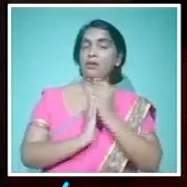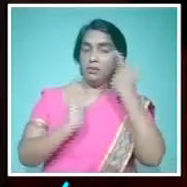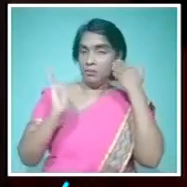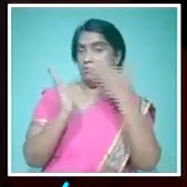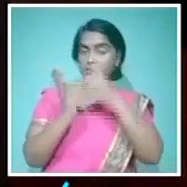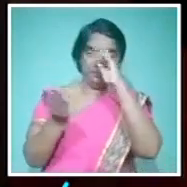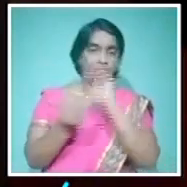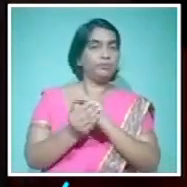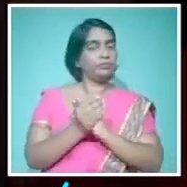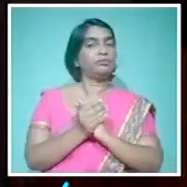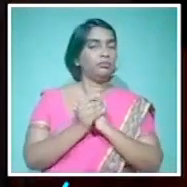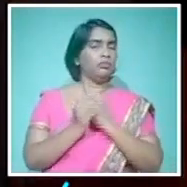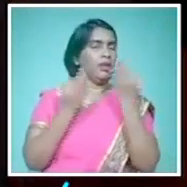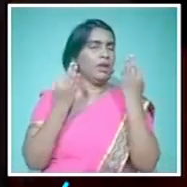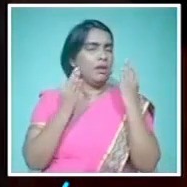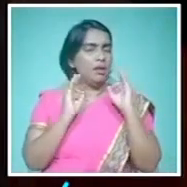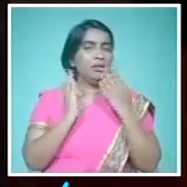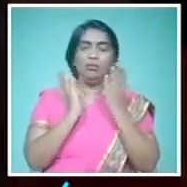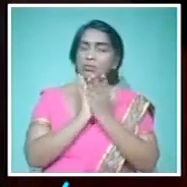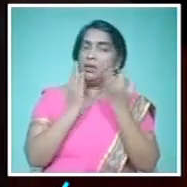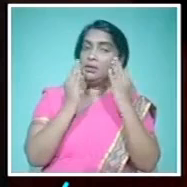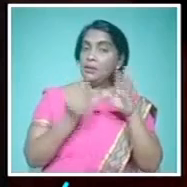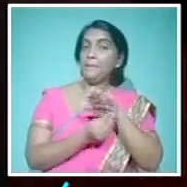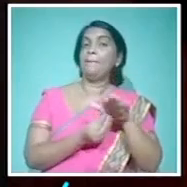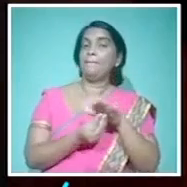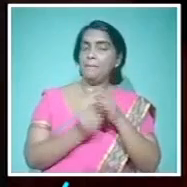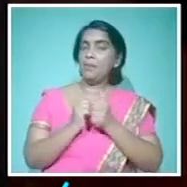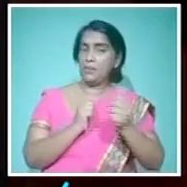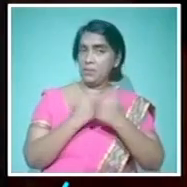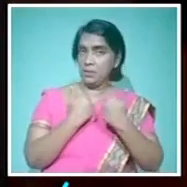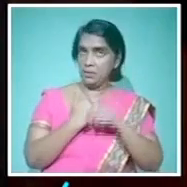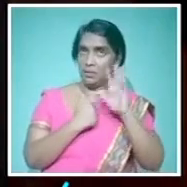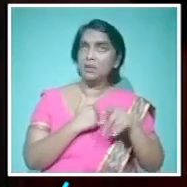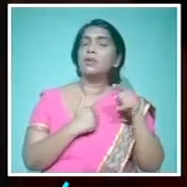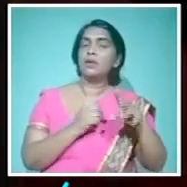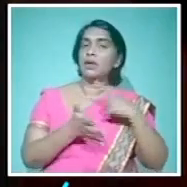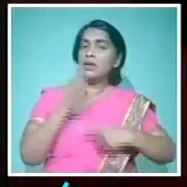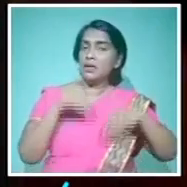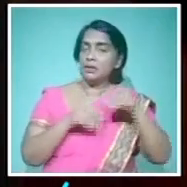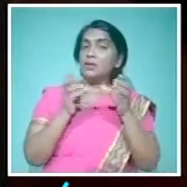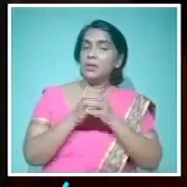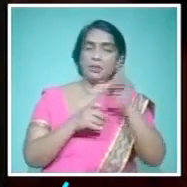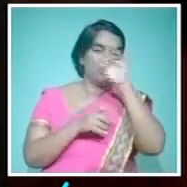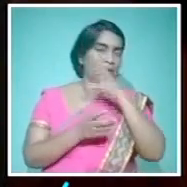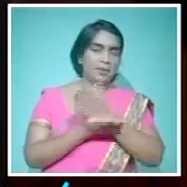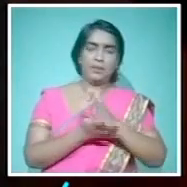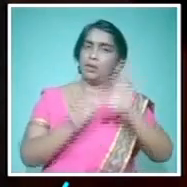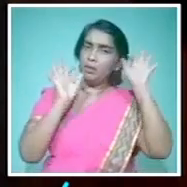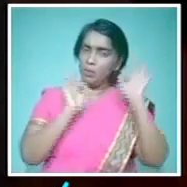सुरकिन शास्त्रीय निदास आरक्षा वेन परिसरयक अतिक्रीम संधा देशपालन पक्षपात भेदयेन